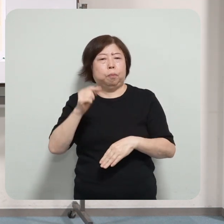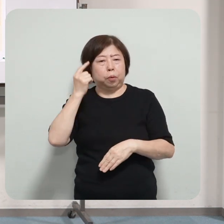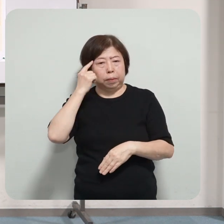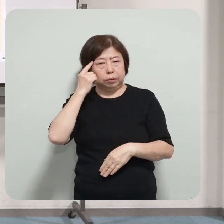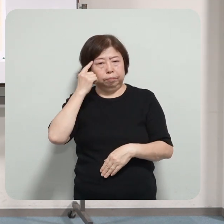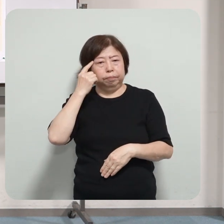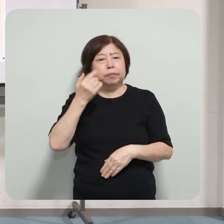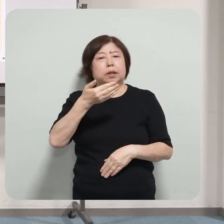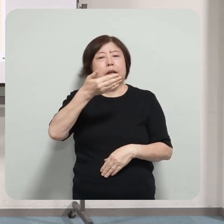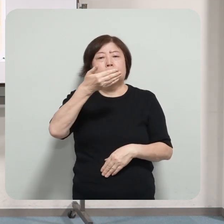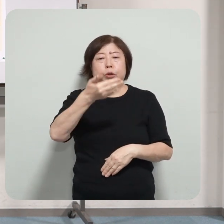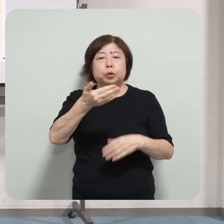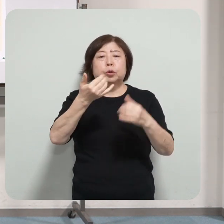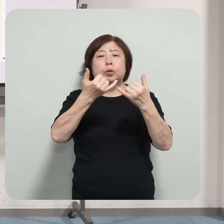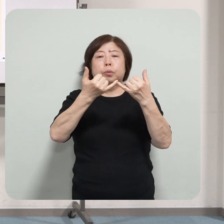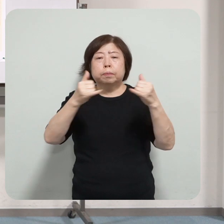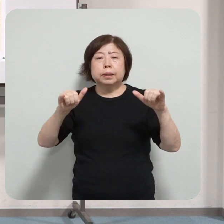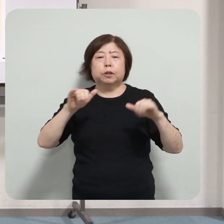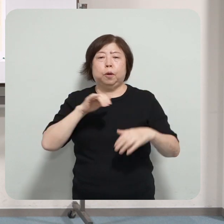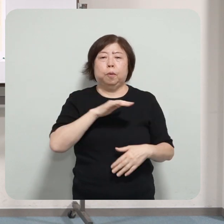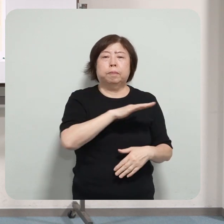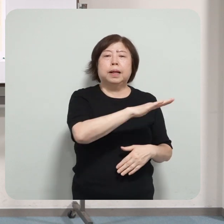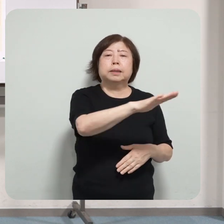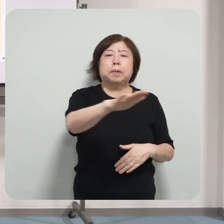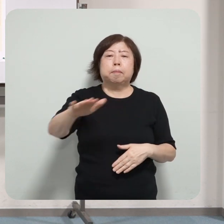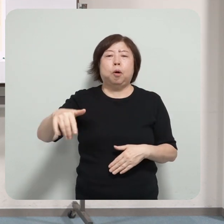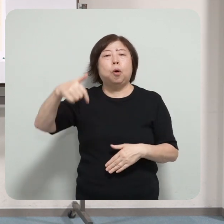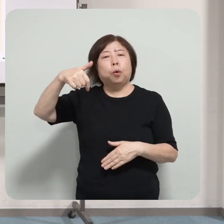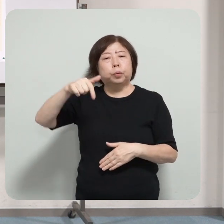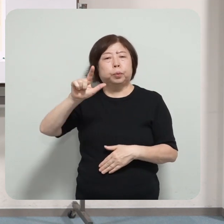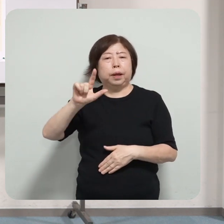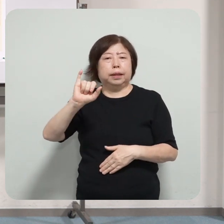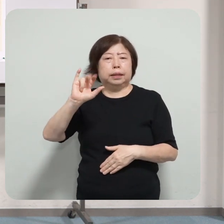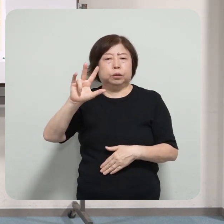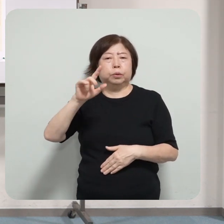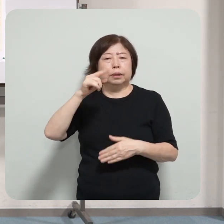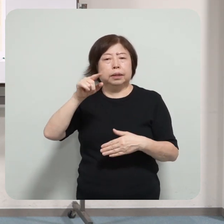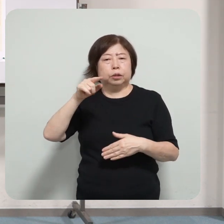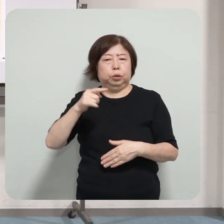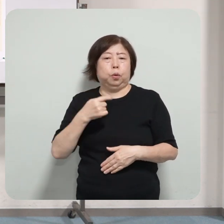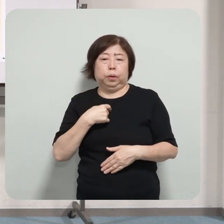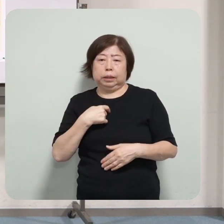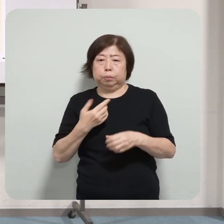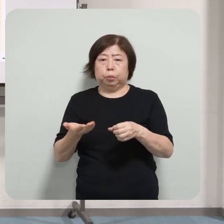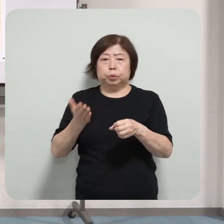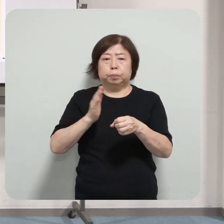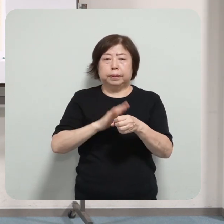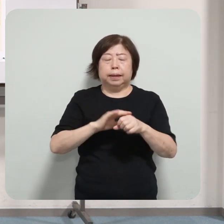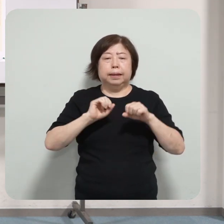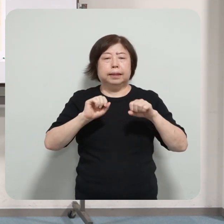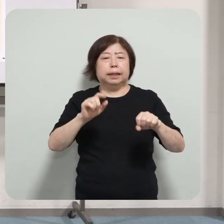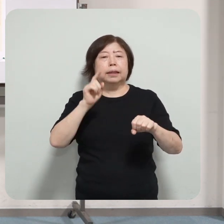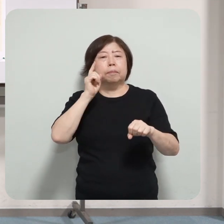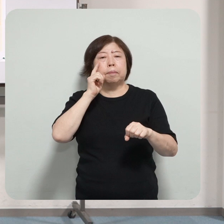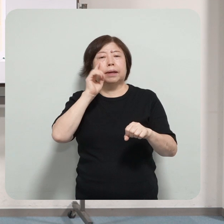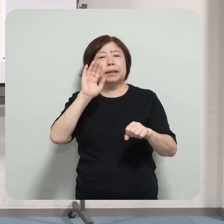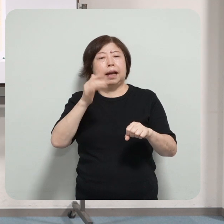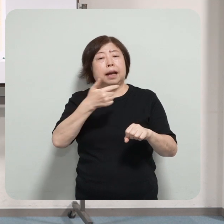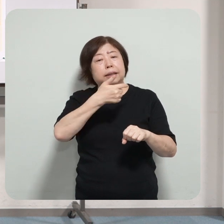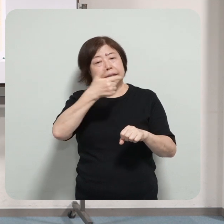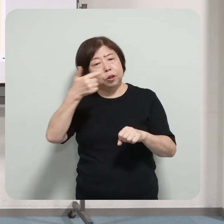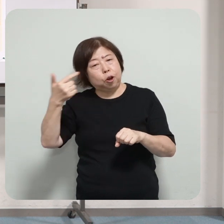もこのフレイルチェック、私も初めてやってみましたけど、非常に簡単にですね、楽し